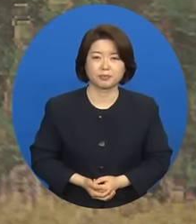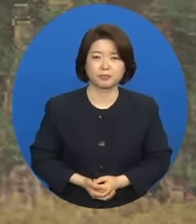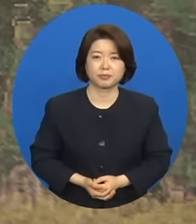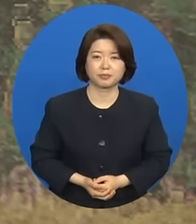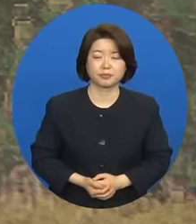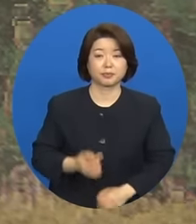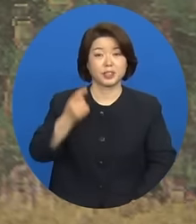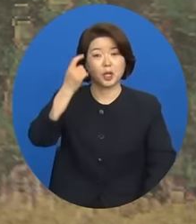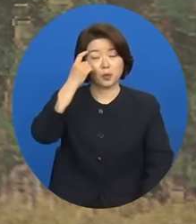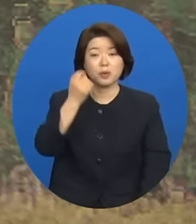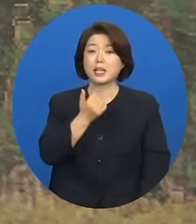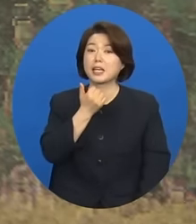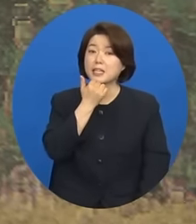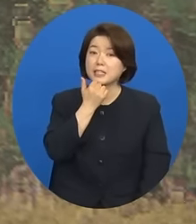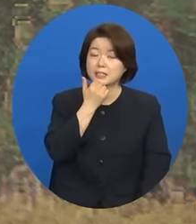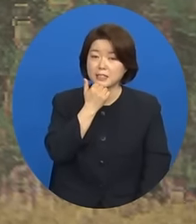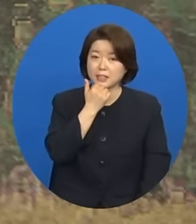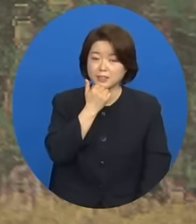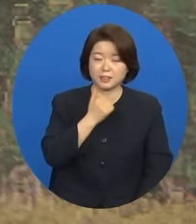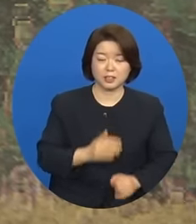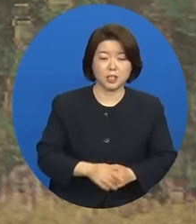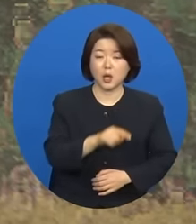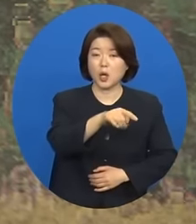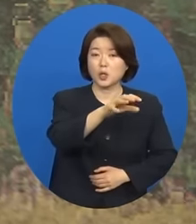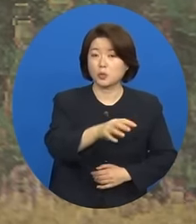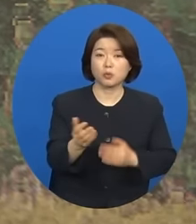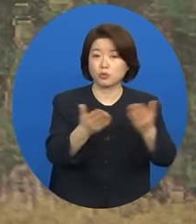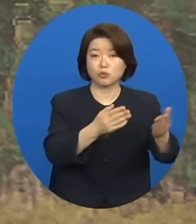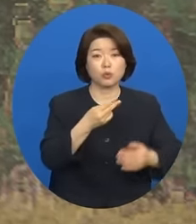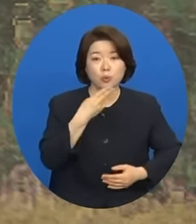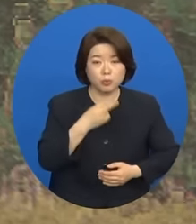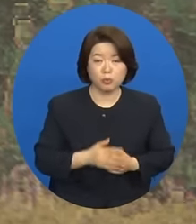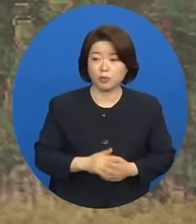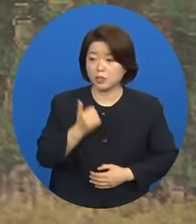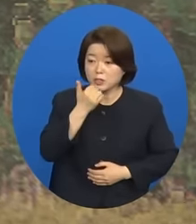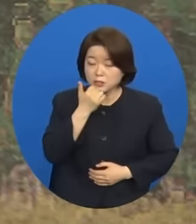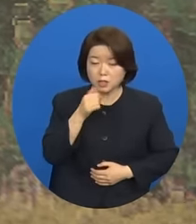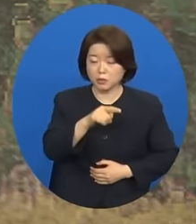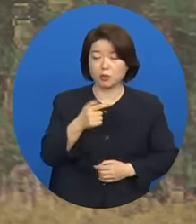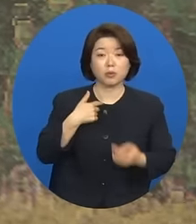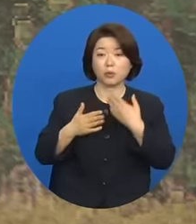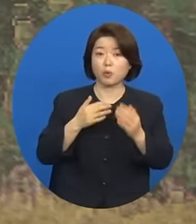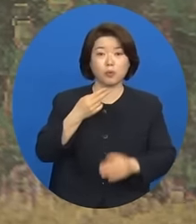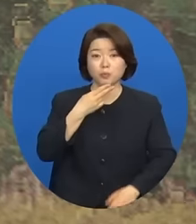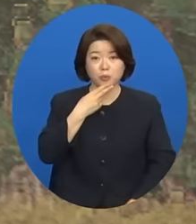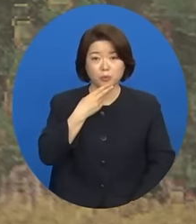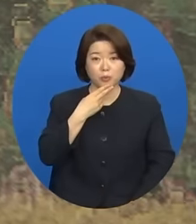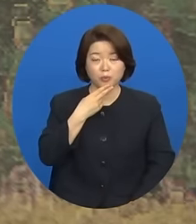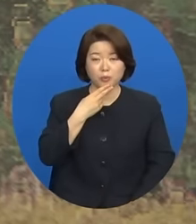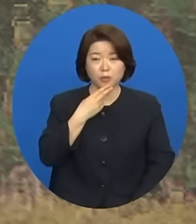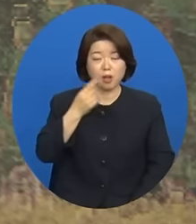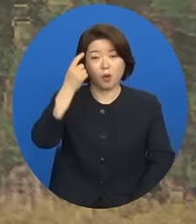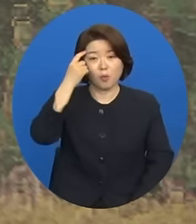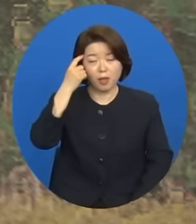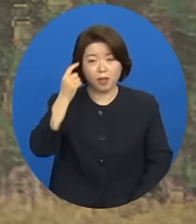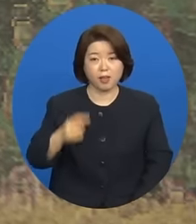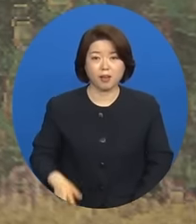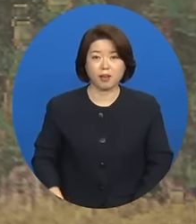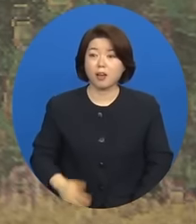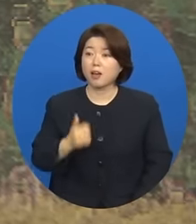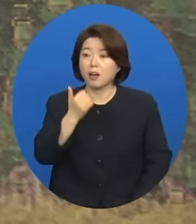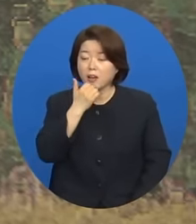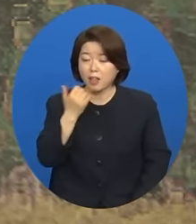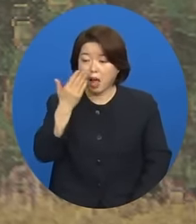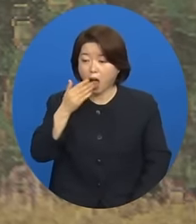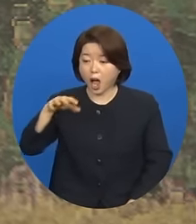왜 이삭에게는 바단 아람을 주지 않으셨는가? 이삭에게는 바단 아람의 경험이 없습니다. 왜 그럴까요? 이삭은 가나안을 떠난